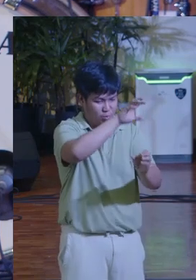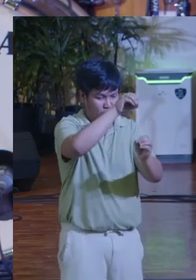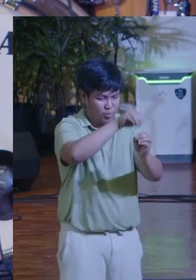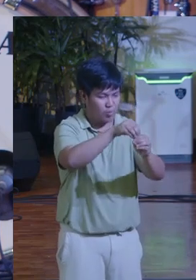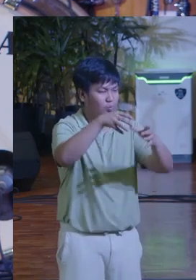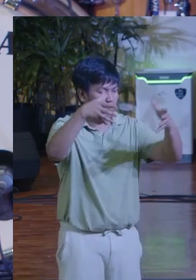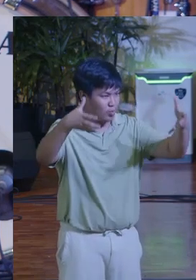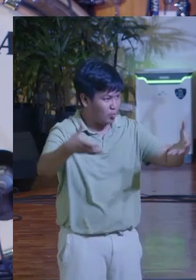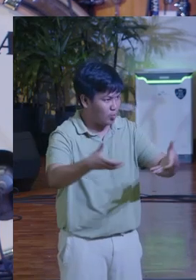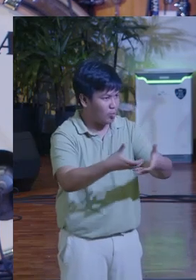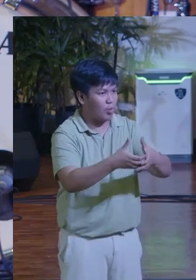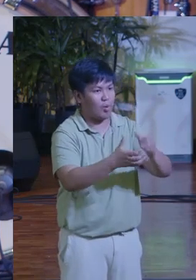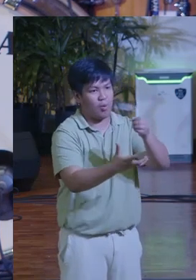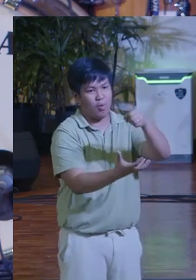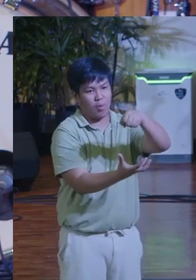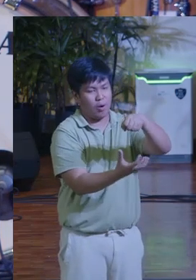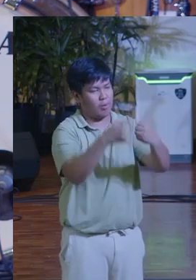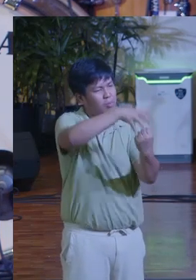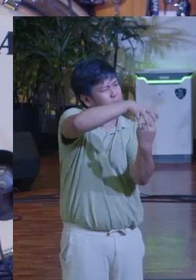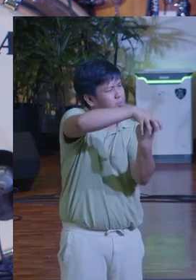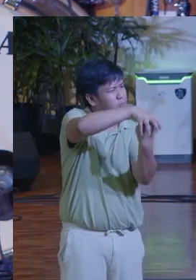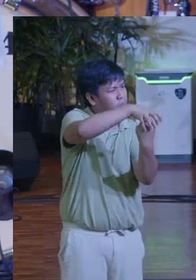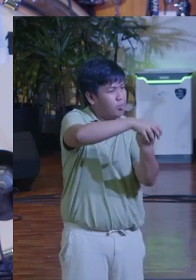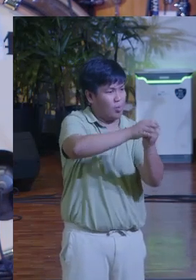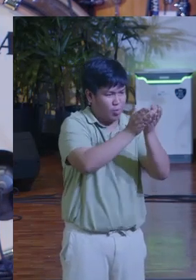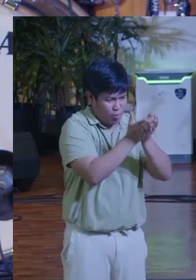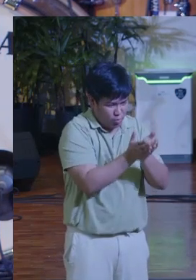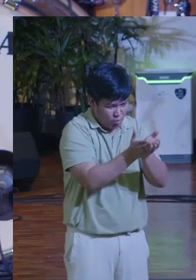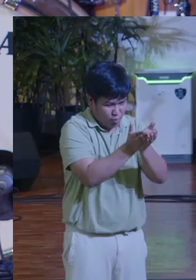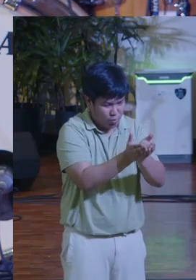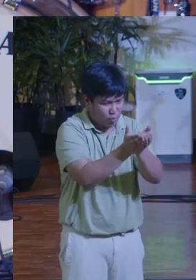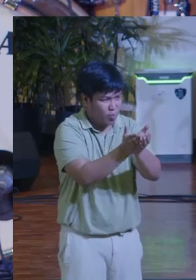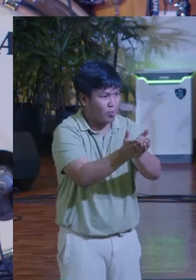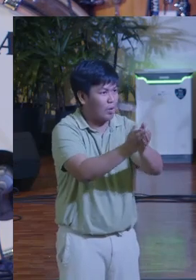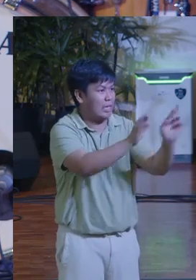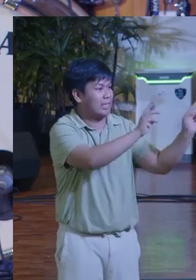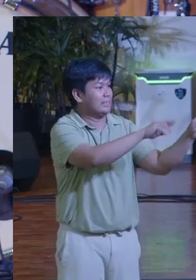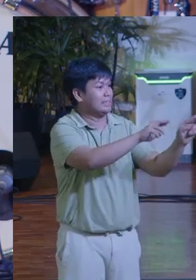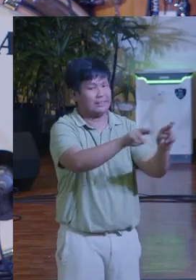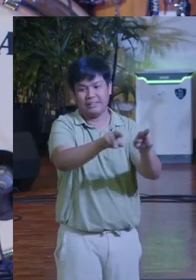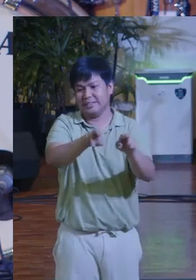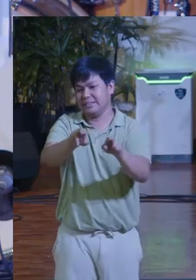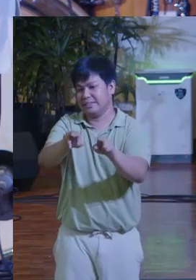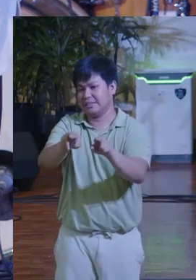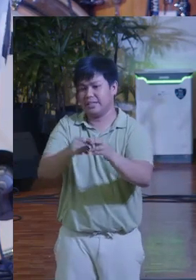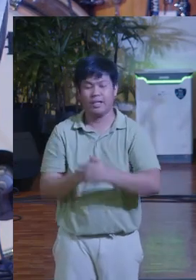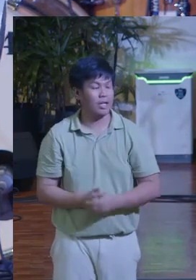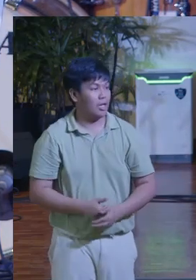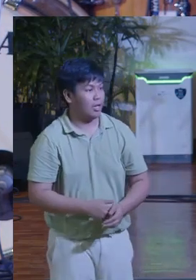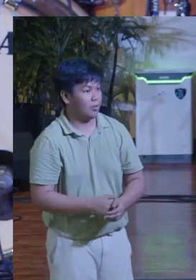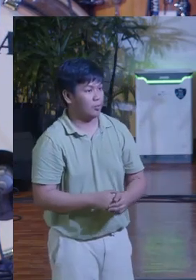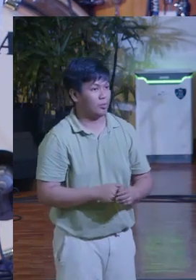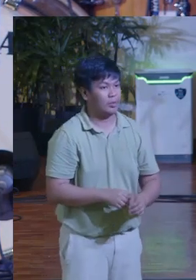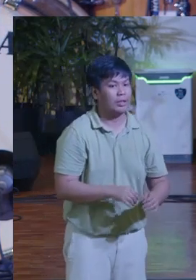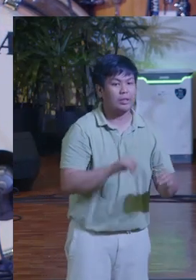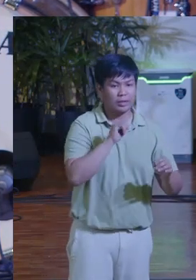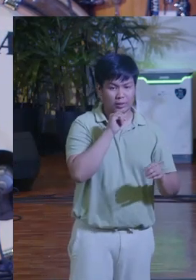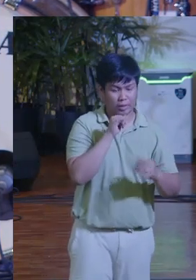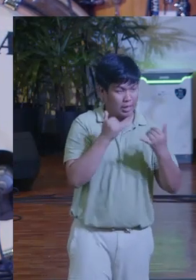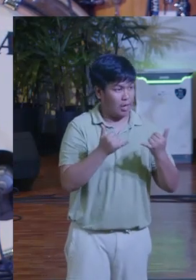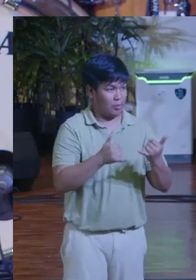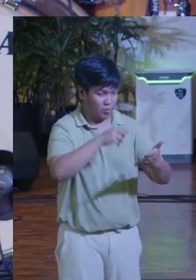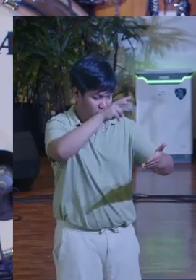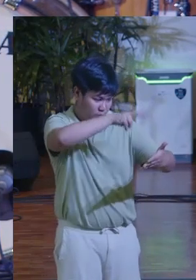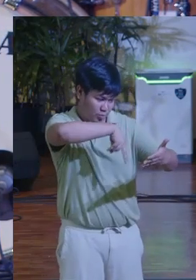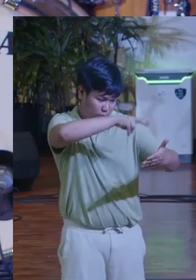basket at ipinaanod sa ilog. Actually, sa reeds niya nilagay. So kung babasahin natin